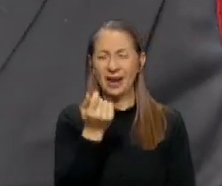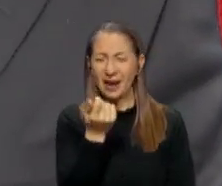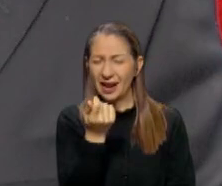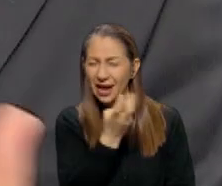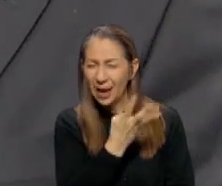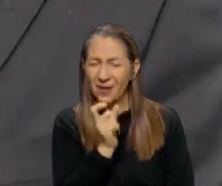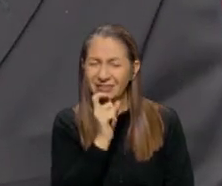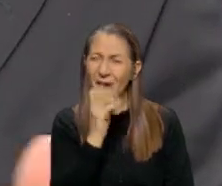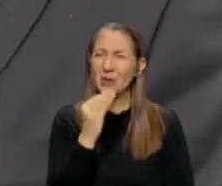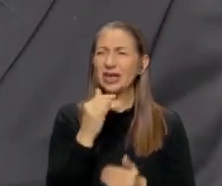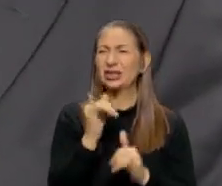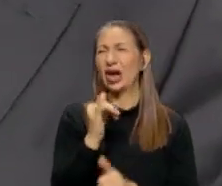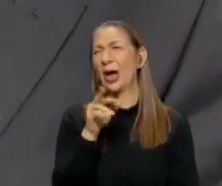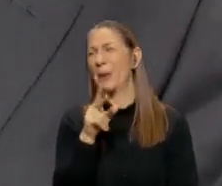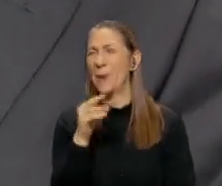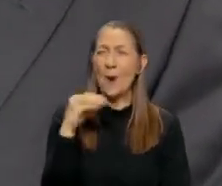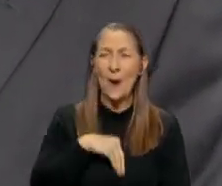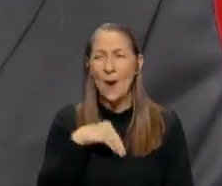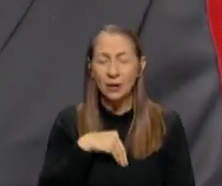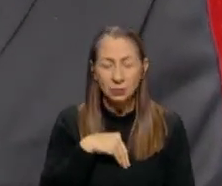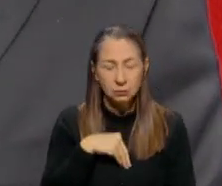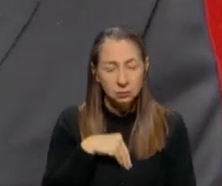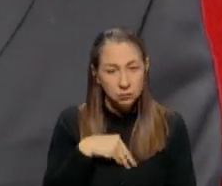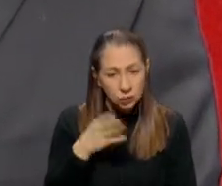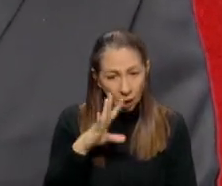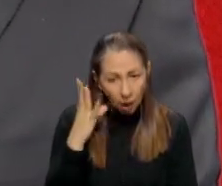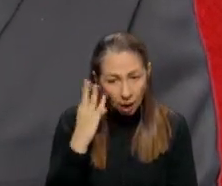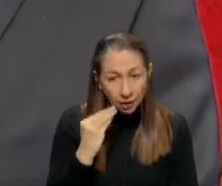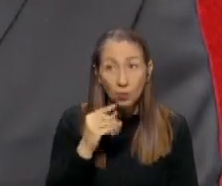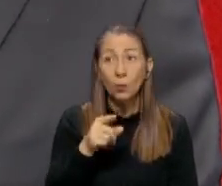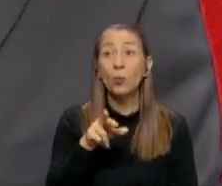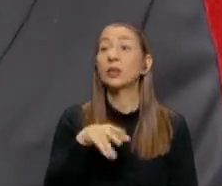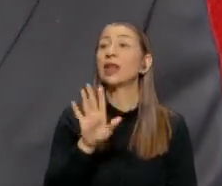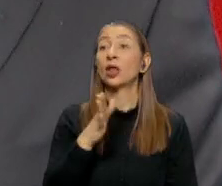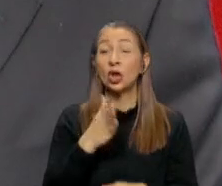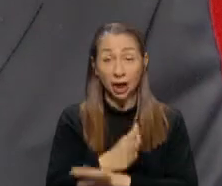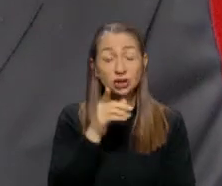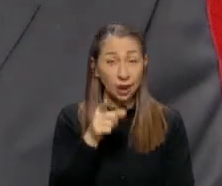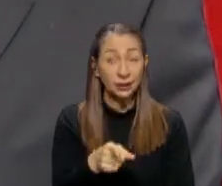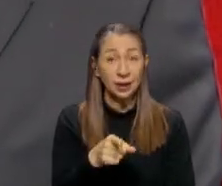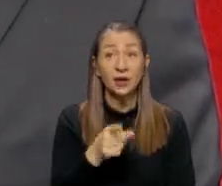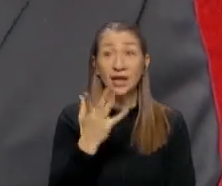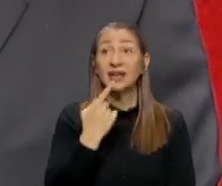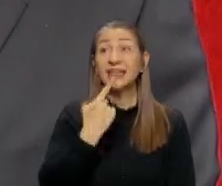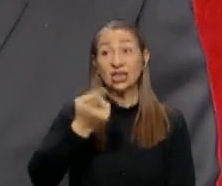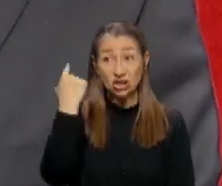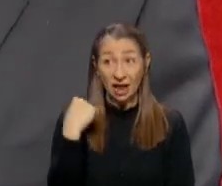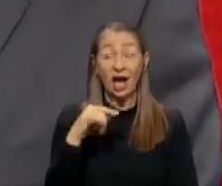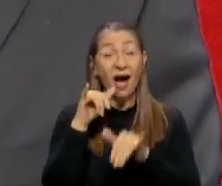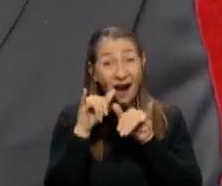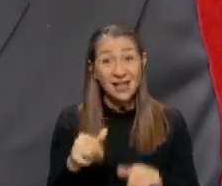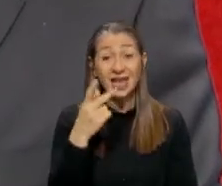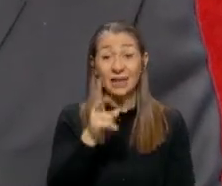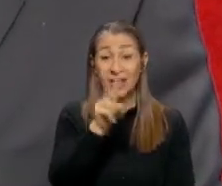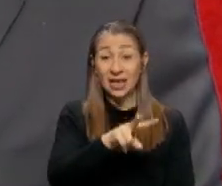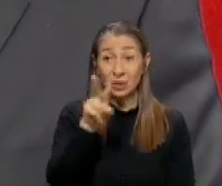hatası olabilir şaka gibi bir şeydi Çünkü sonra Anladık ki böyle değil yani gerçek bu ve geçen yıl aynı şekilde